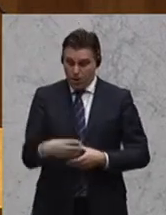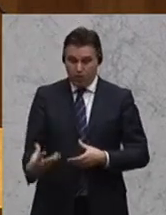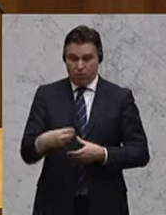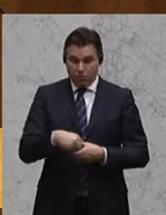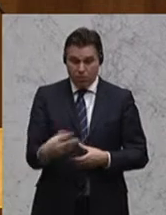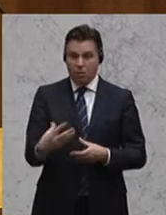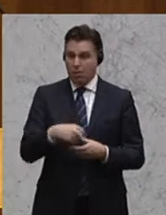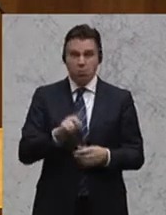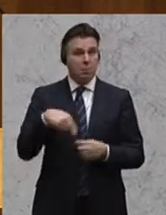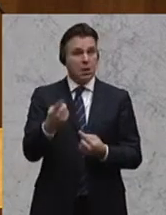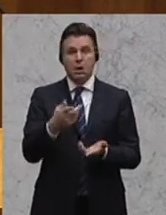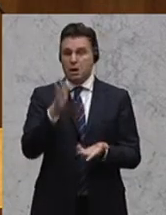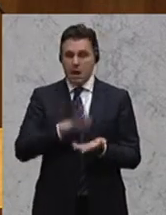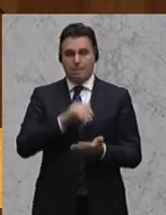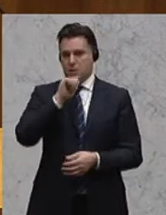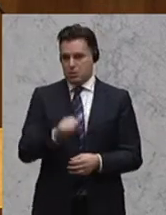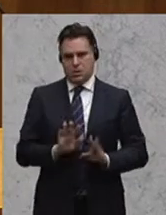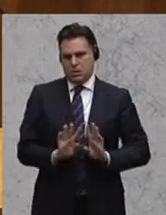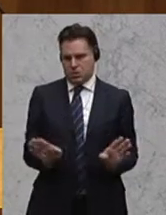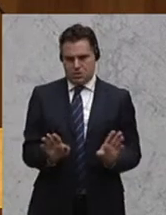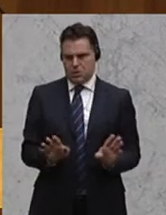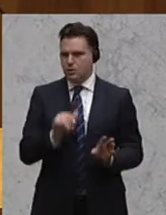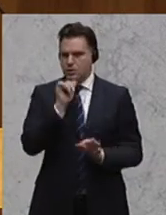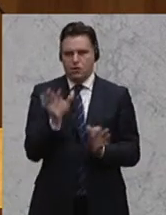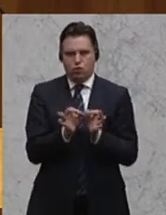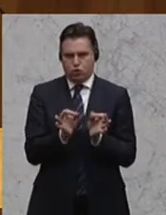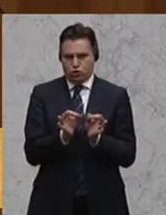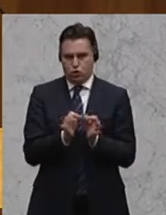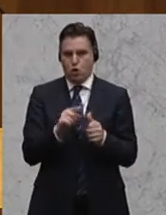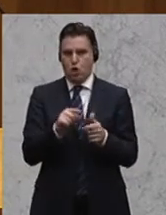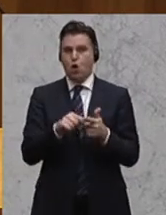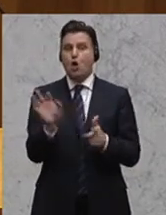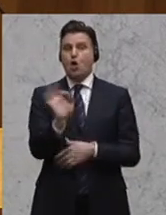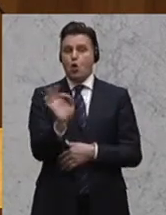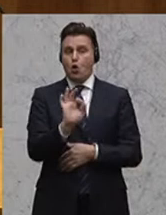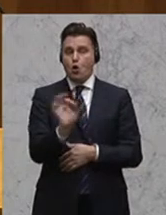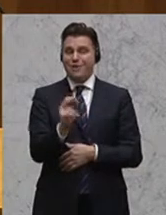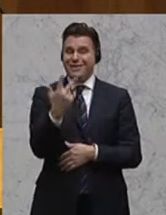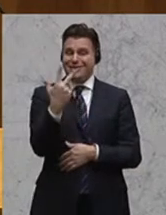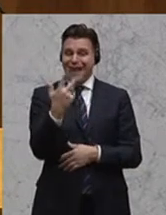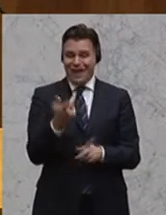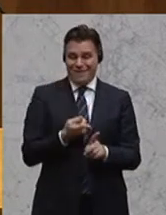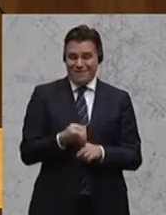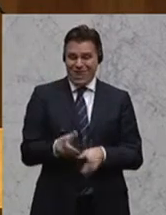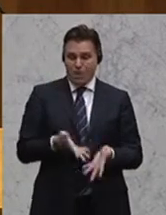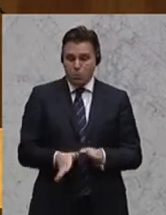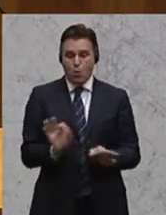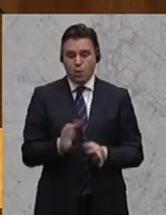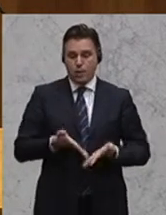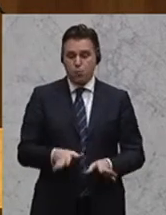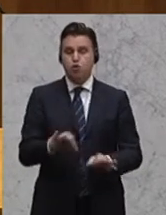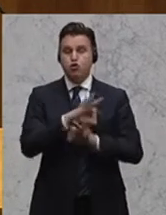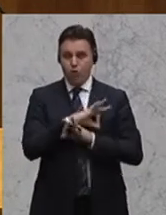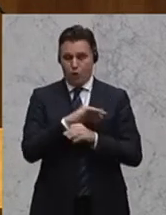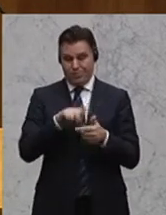hat, die nicht gefruchtet haben und funktioniert haben. Oder sie hat schon 3 Fehl- oder Totgeburten im Vorfeld gehabt.